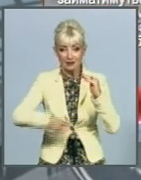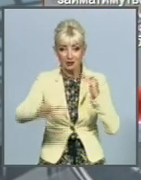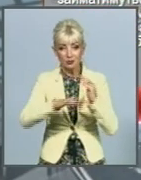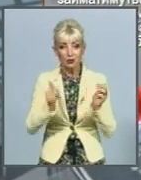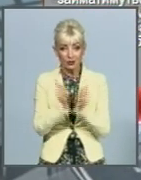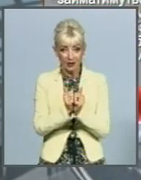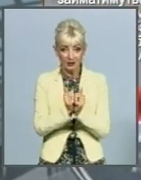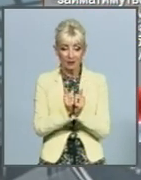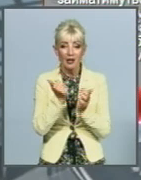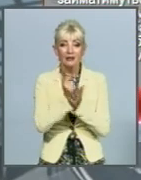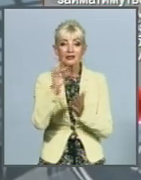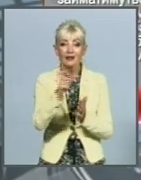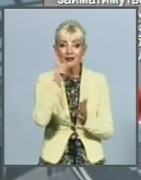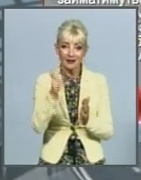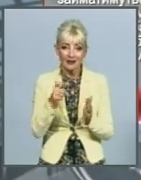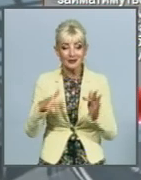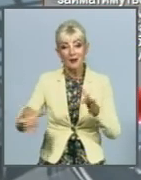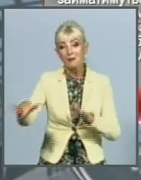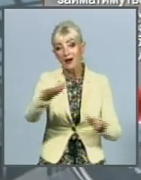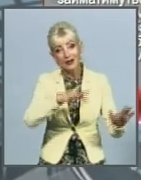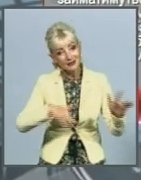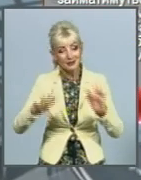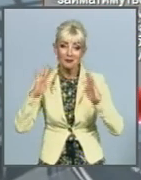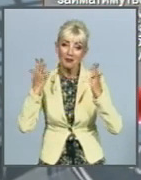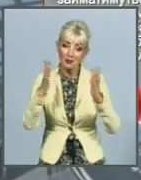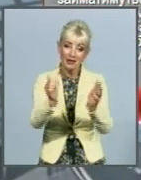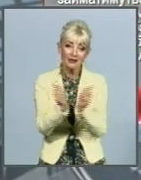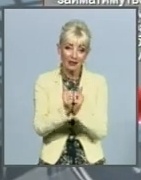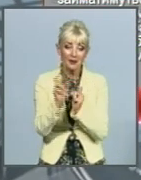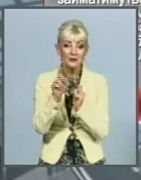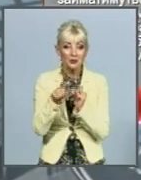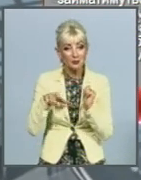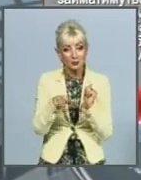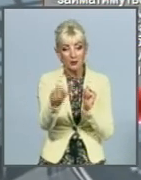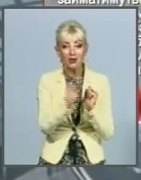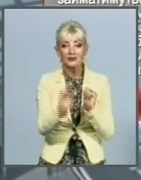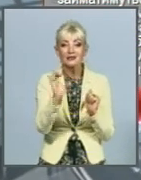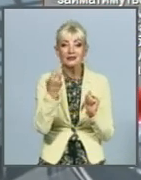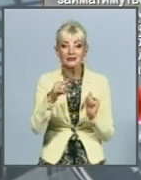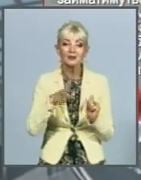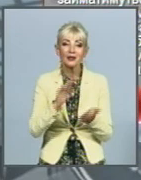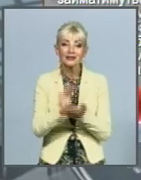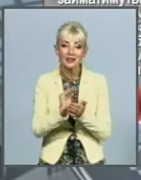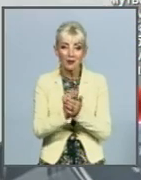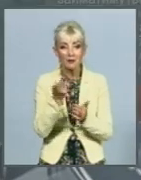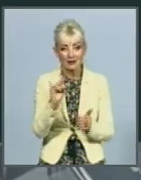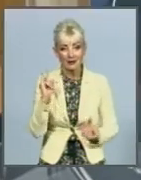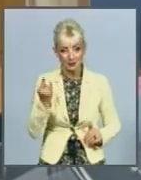нього. Кілька разів пройтись цим маршрутом, погуляти поруч, щоб дорога до садка стала знайомою для